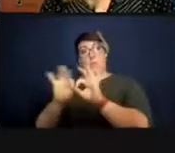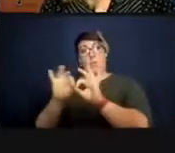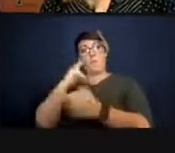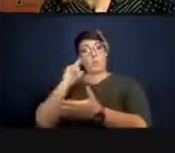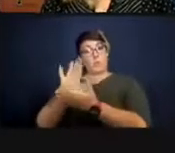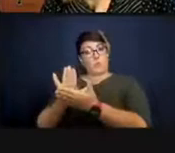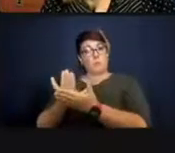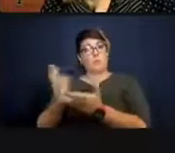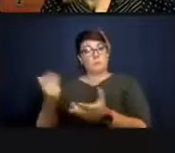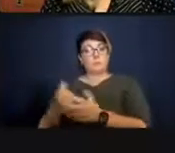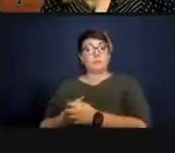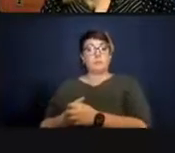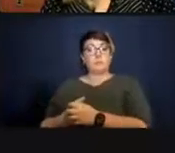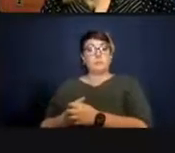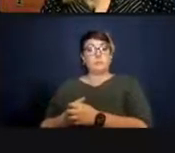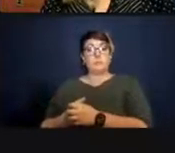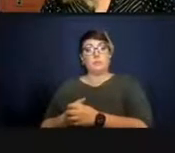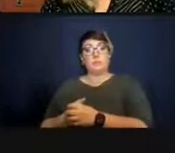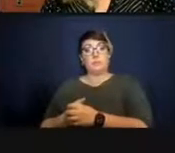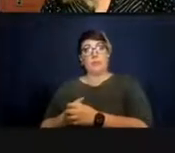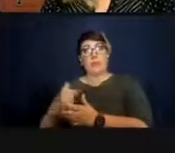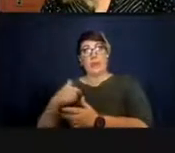mwanafunzi kujihisi mwenyeji katika shule,